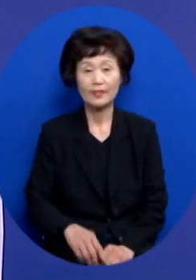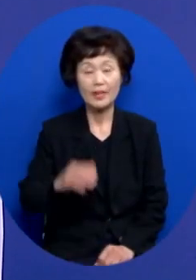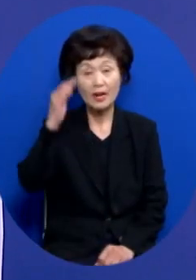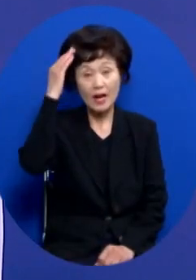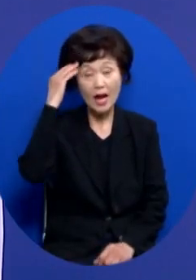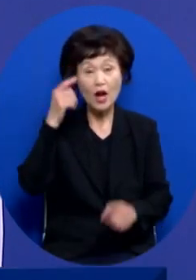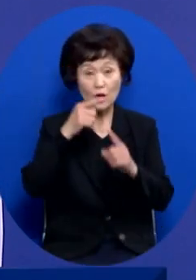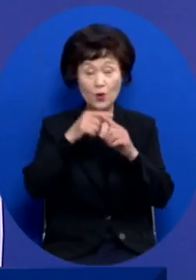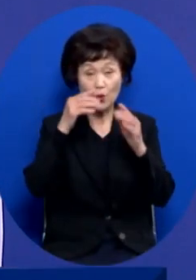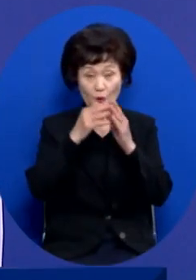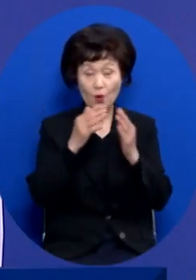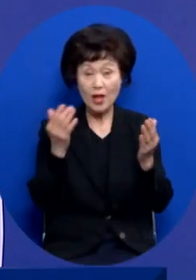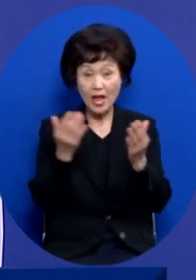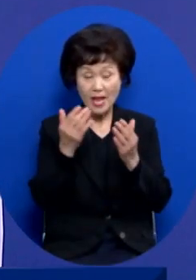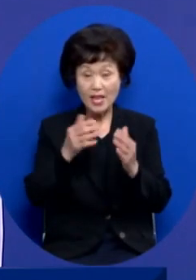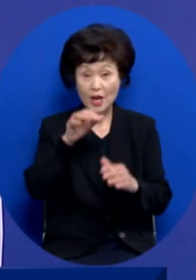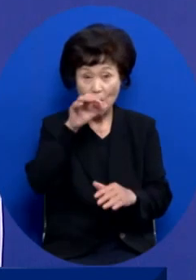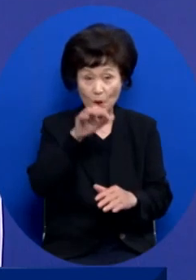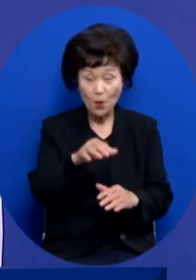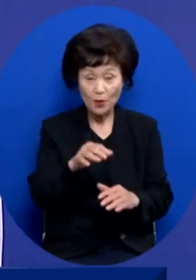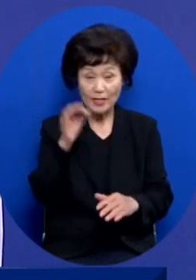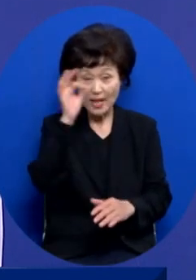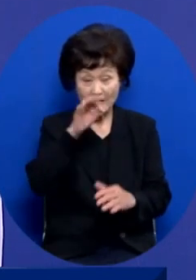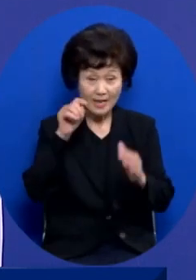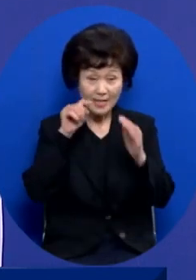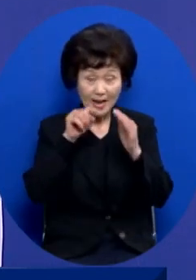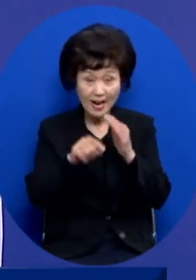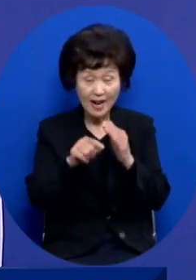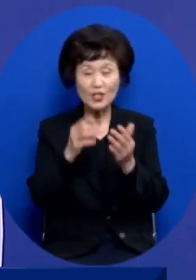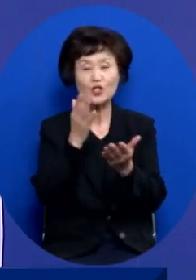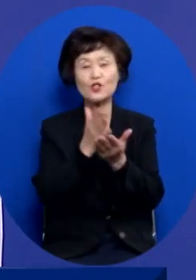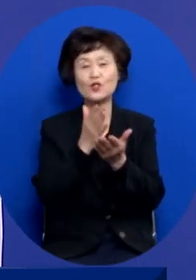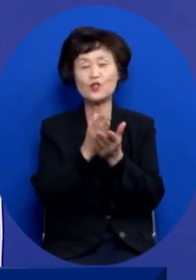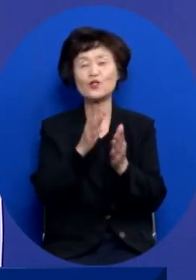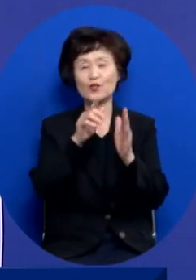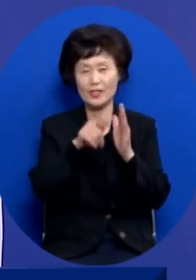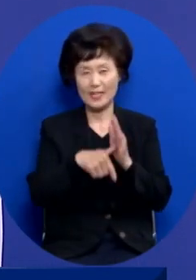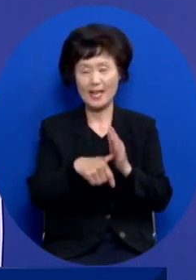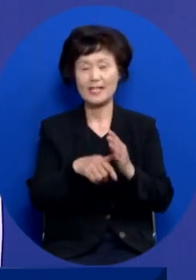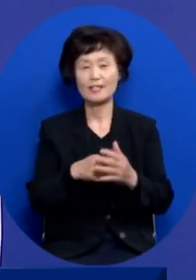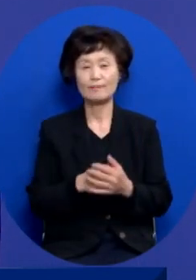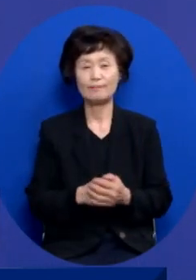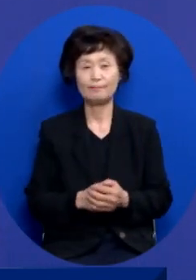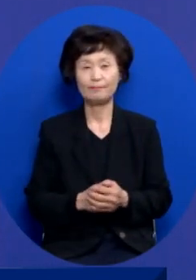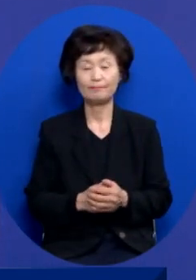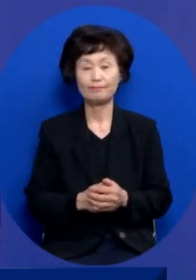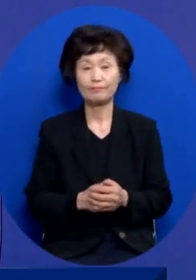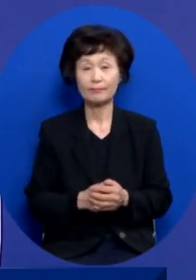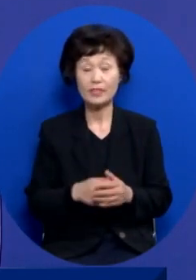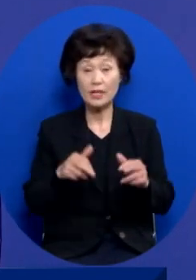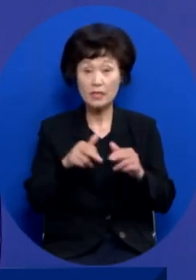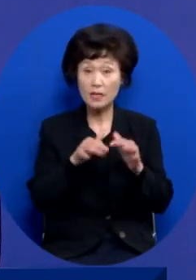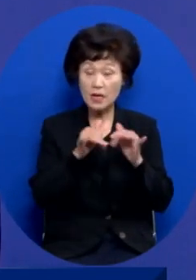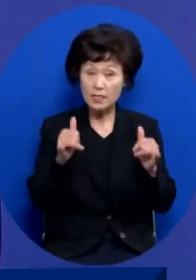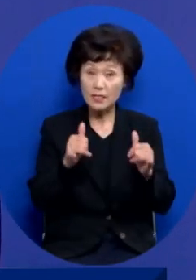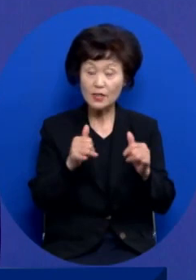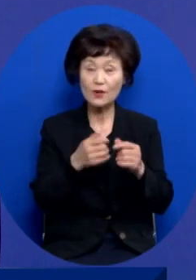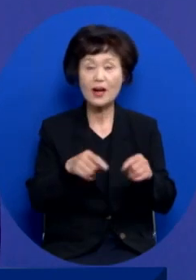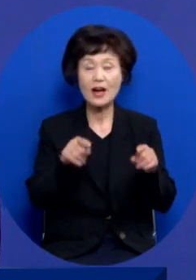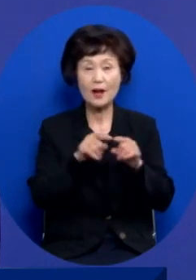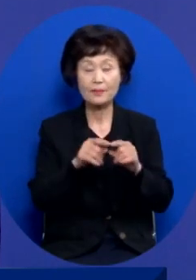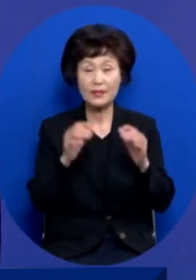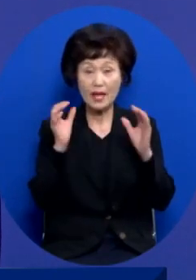한국교회의 사역 현장에 한 걸음 더 들어가 전해드리는 찾아가는 뉴스 사역 현장을 가다 시간입니다. 장애인들과 합창단을